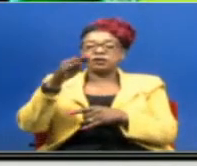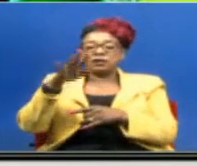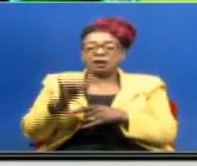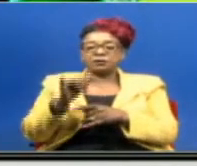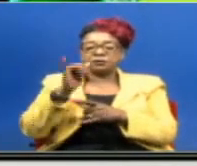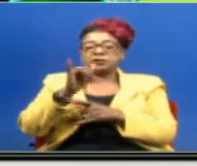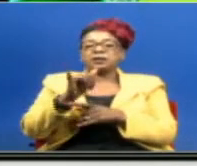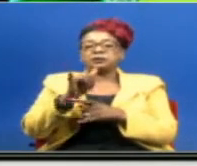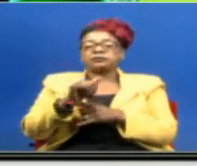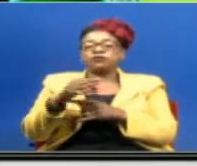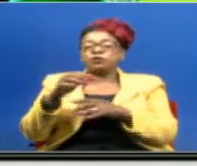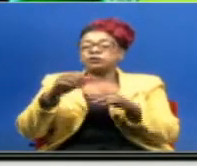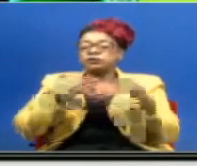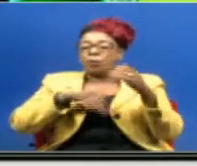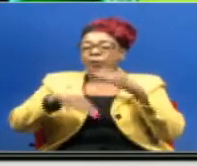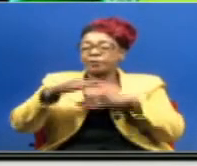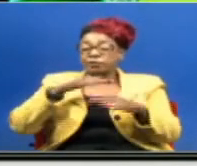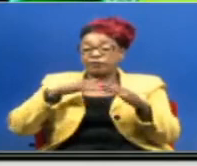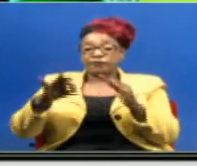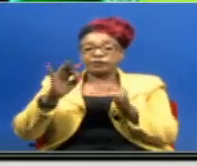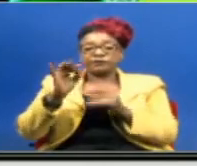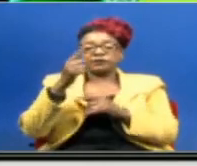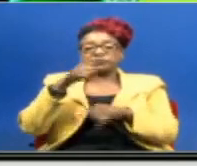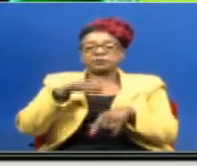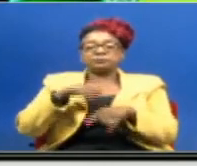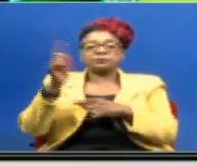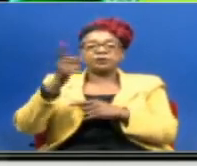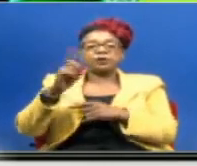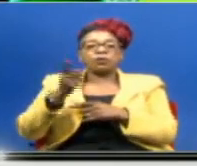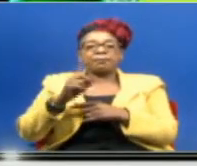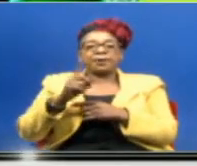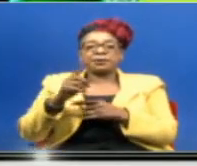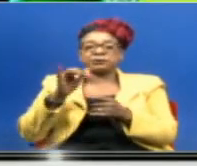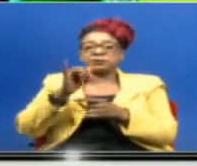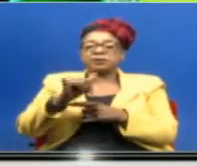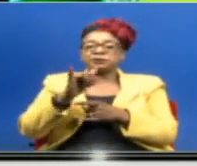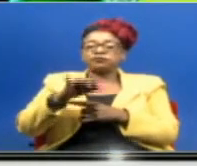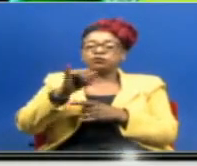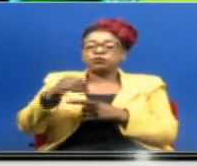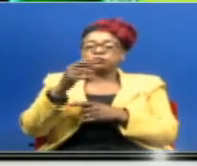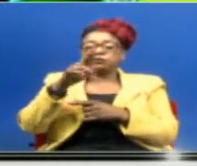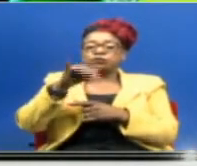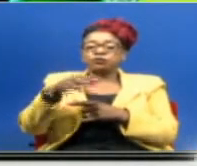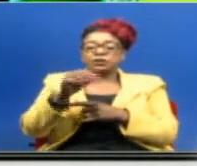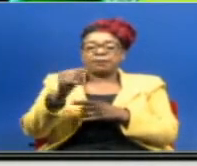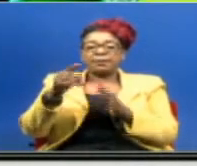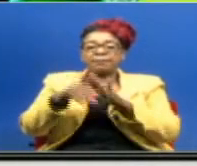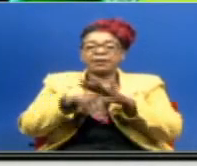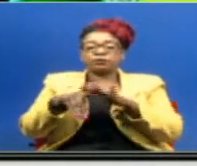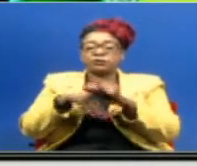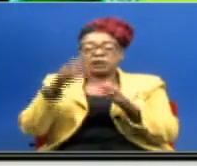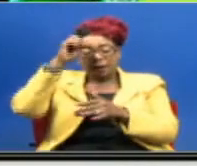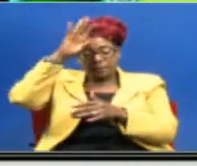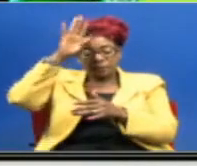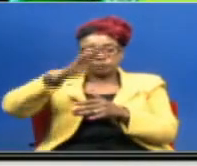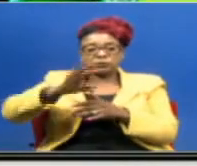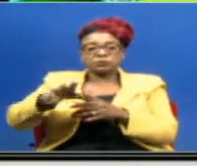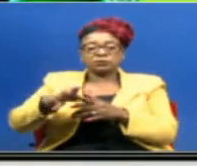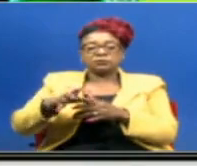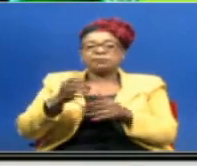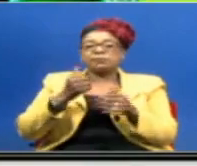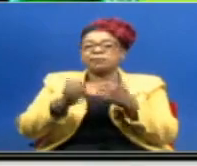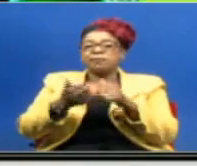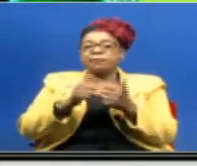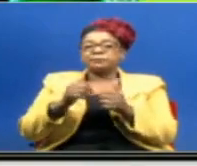wa Taekwondo wa makala ya kwanza michezo ya Nairobi iliyofanyika katika shule ya Juja Preparatory, kaunti ya Kiambu. Mengi katika Mseto wa Spoti ufuatao